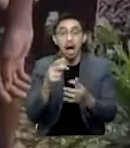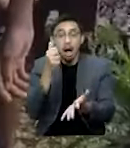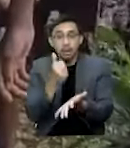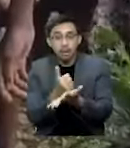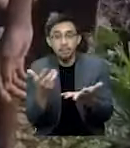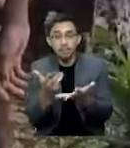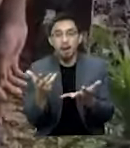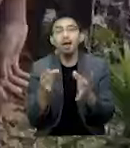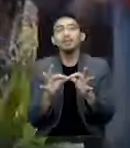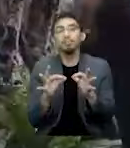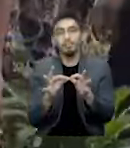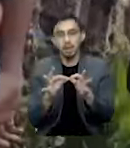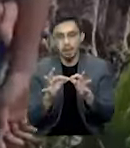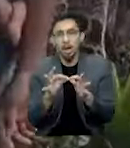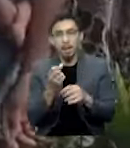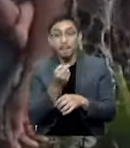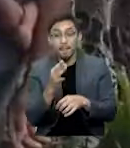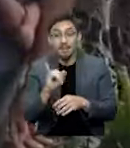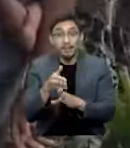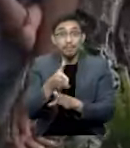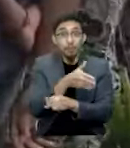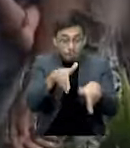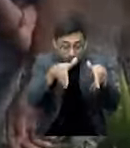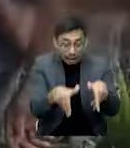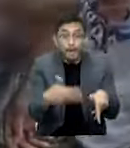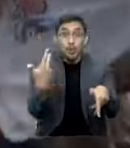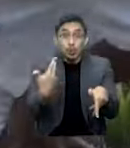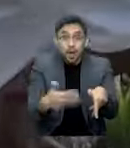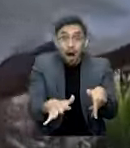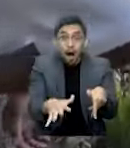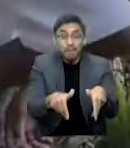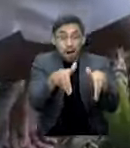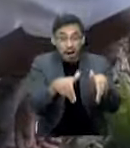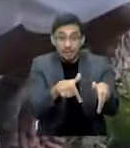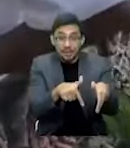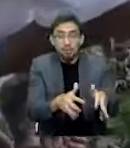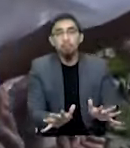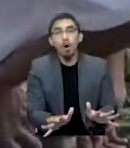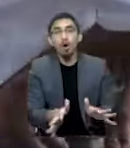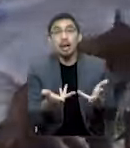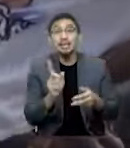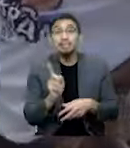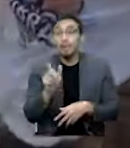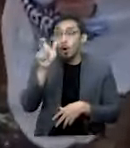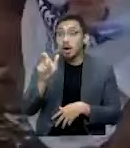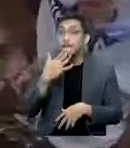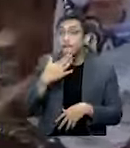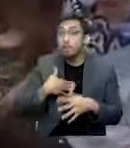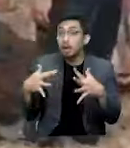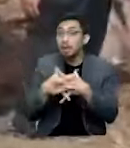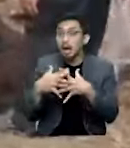beberapa jam sebelumnya. Pembongkaran makam dilakukan lantaran ahli waris tanah tidak mengizinkan ada makam di lahan